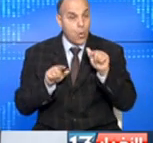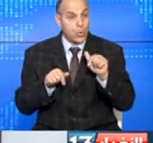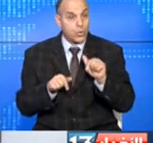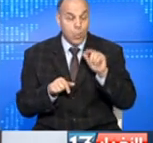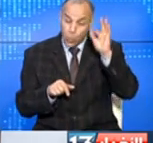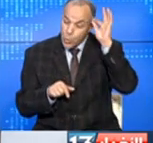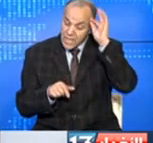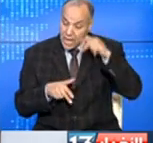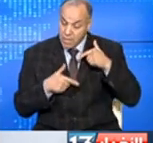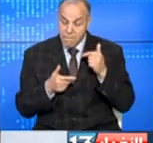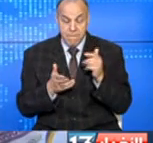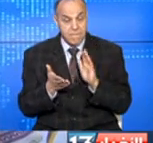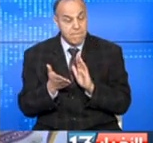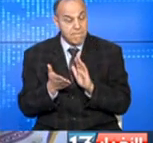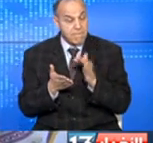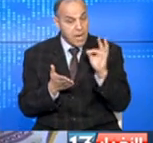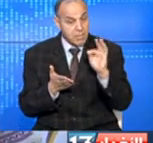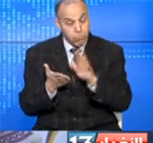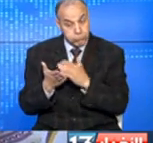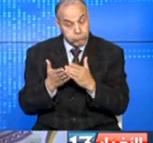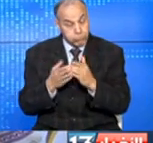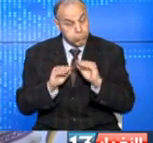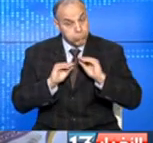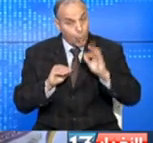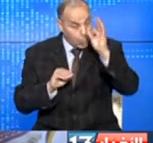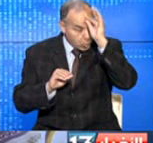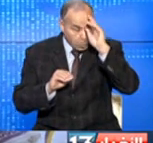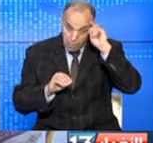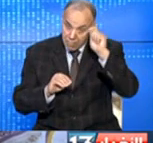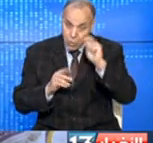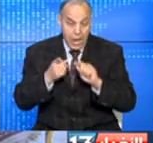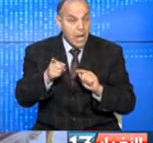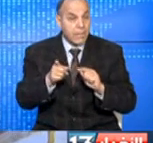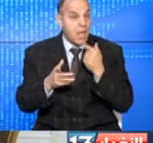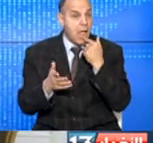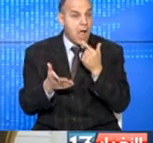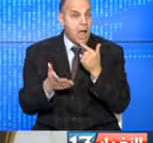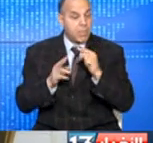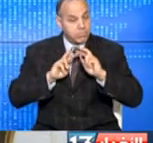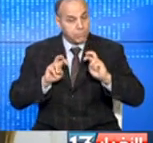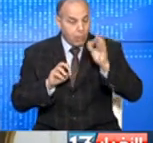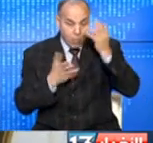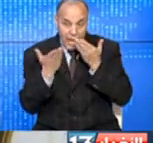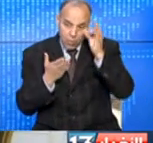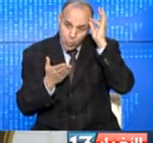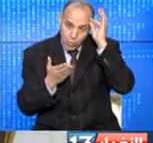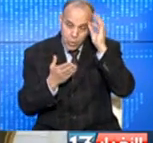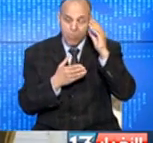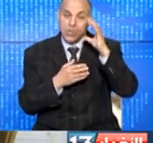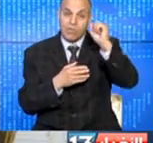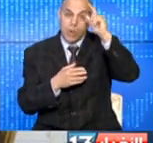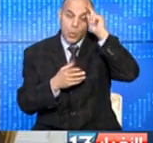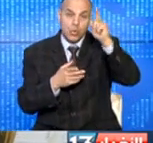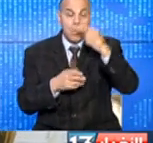الكفاءة في باريس يترجم نجاح المنظومة التربوية التونسية باعتبار أنهم درسوا في تونس وكانوا سفراء لها